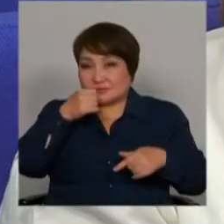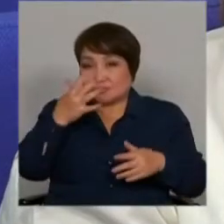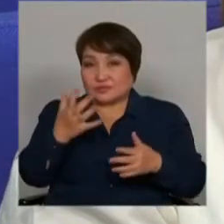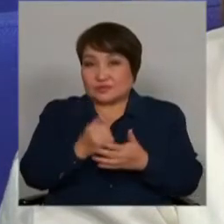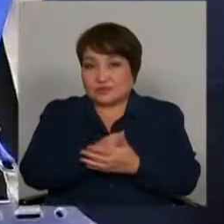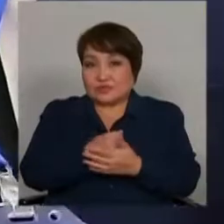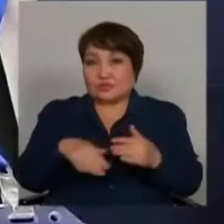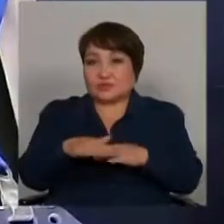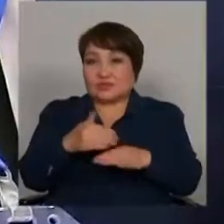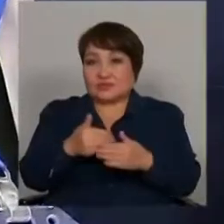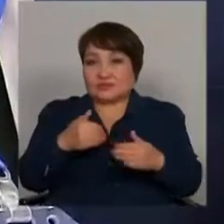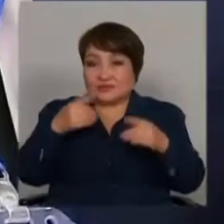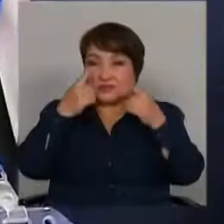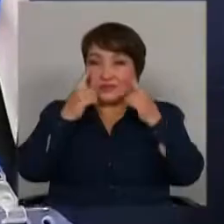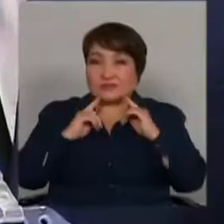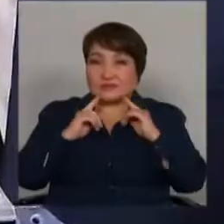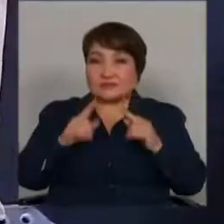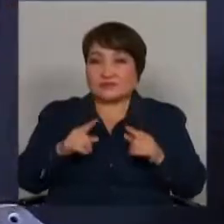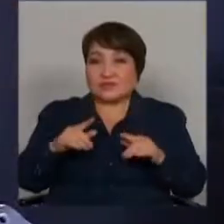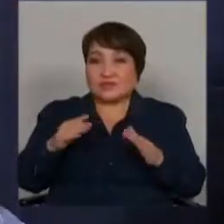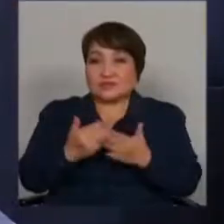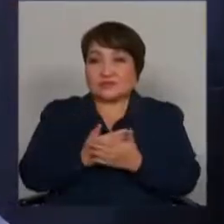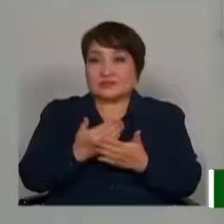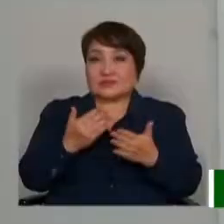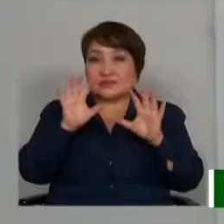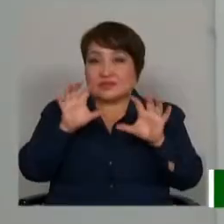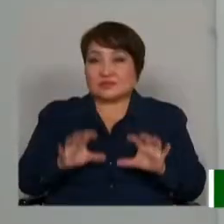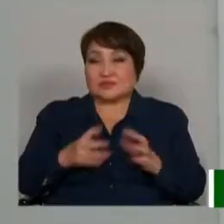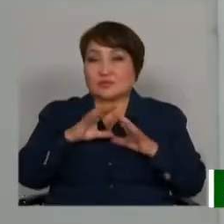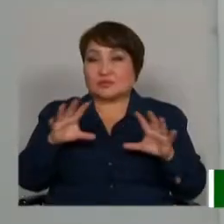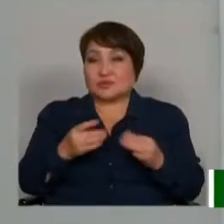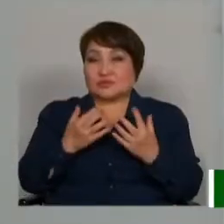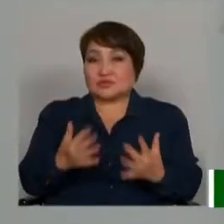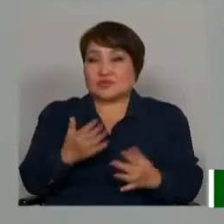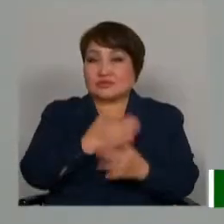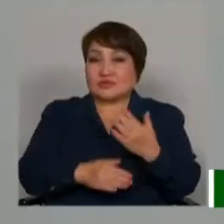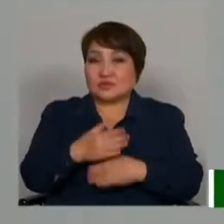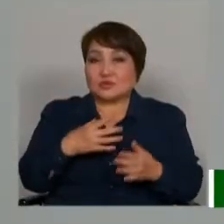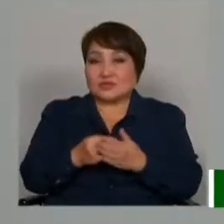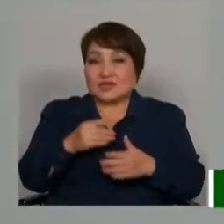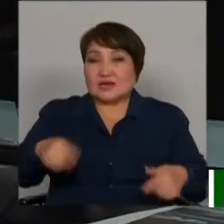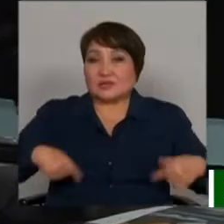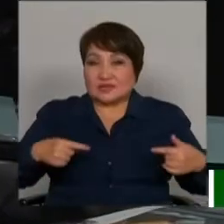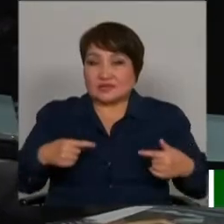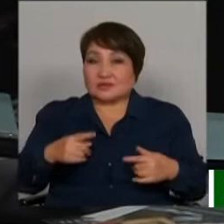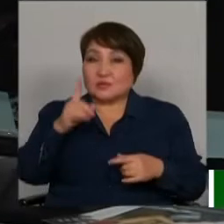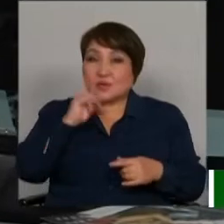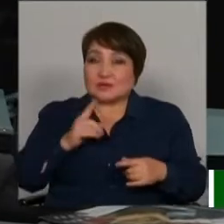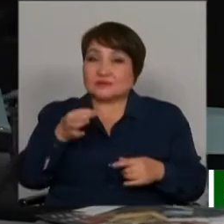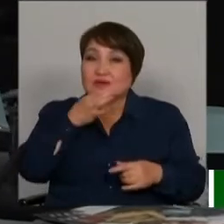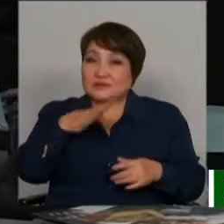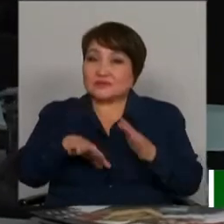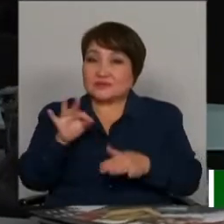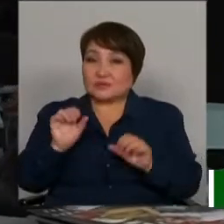жасына ерік берді. Сөзінше жаңа заң талаптары бойынша кембағалдар өздеріне арбаның ұнағанын таңдауына болады. Дегенмен бірнеше айдан бері